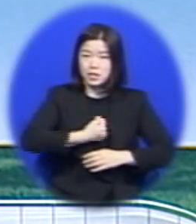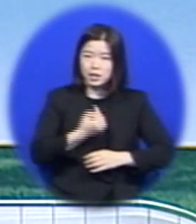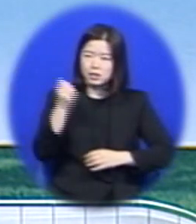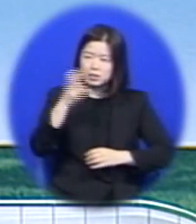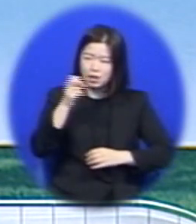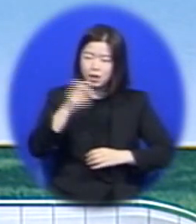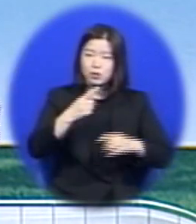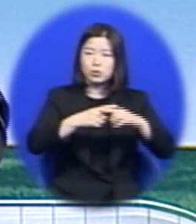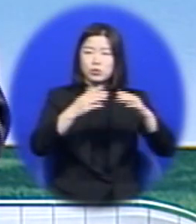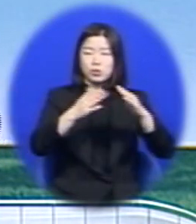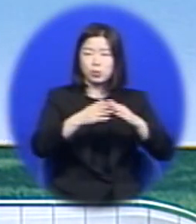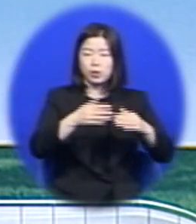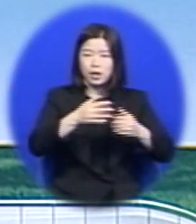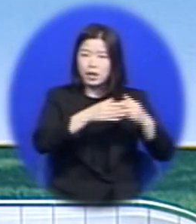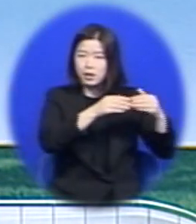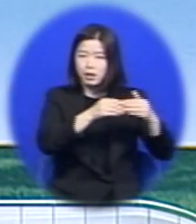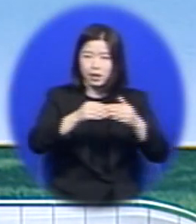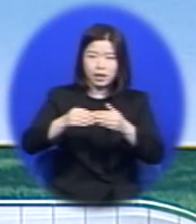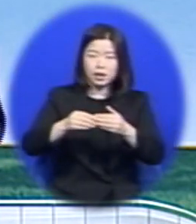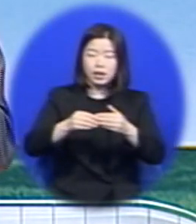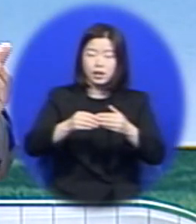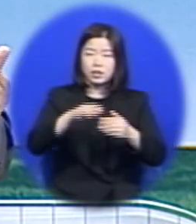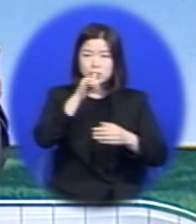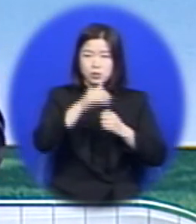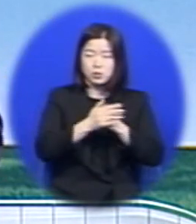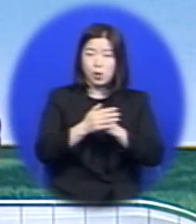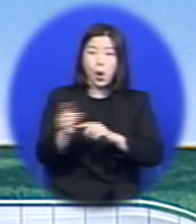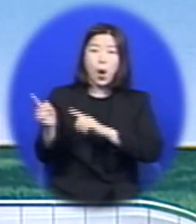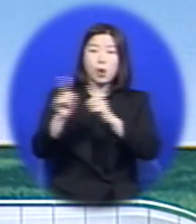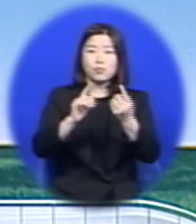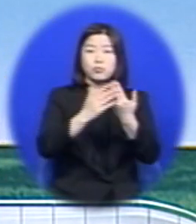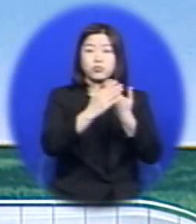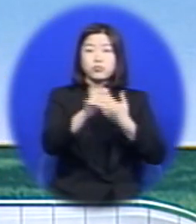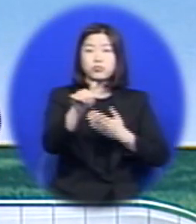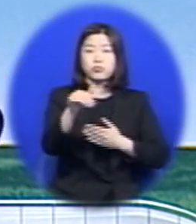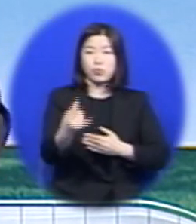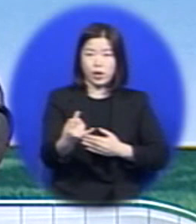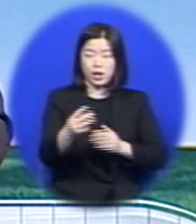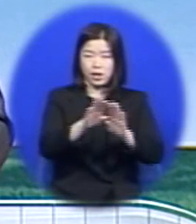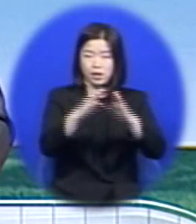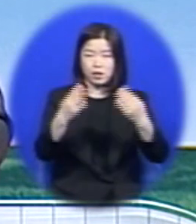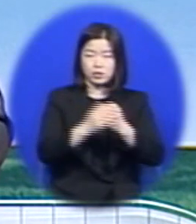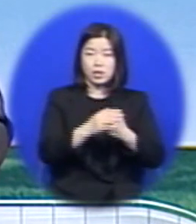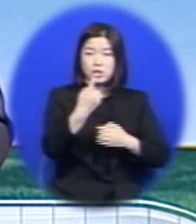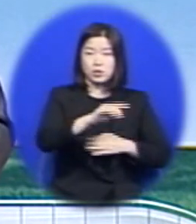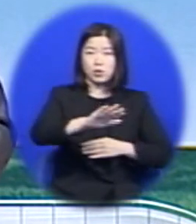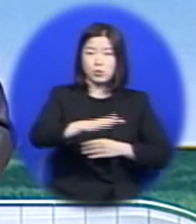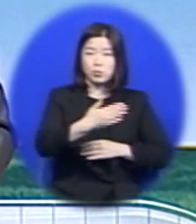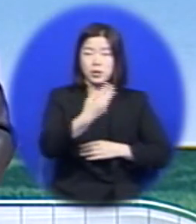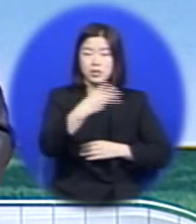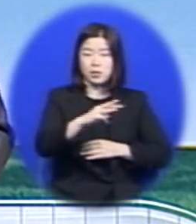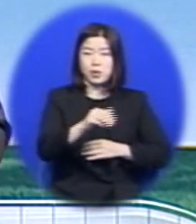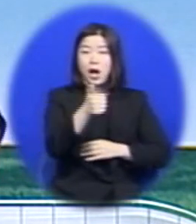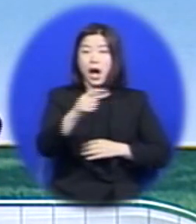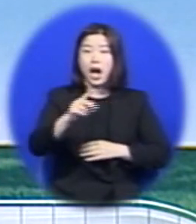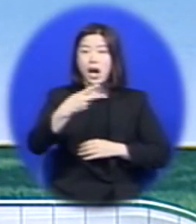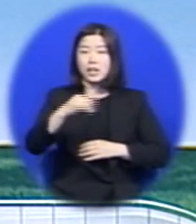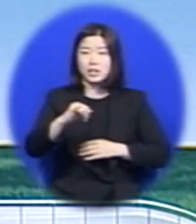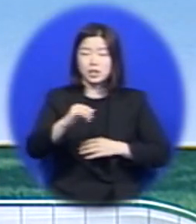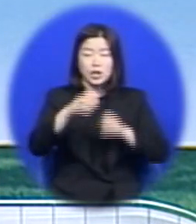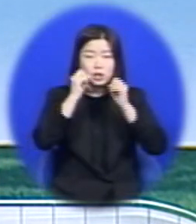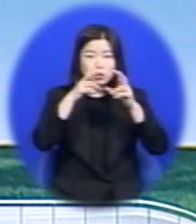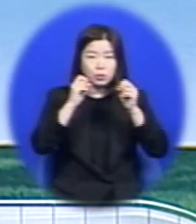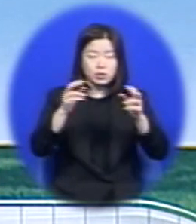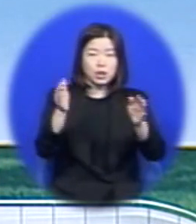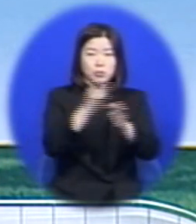교회를 가자고 전도를 하는데 부흥회가 열렸다는 겁니다. 1903년 하디 선교사님으로 인해 시작된